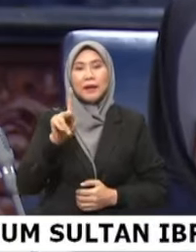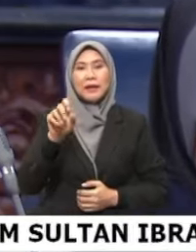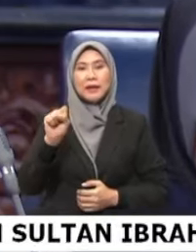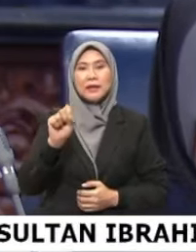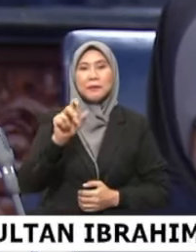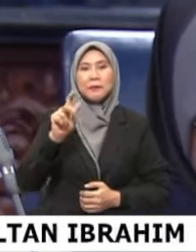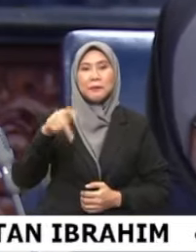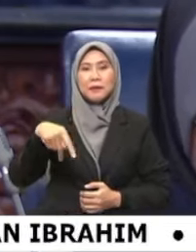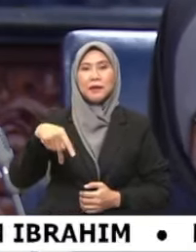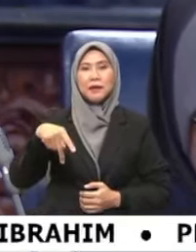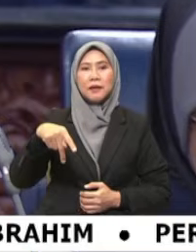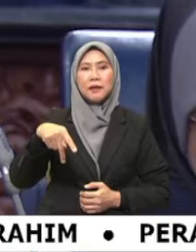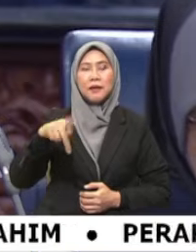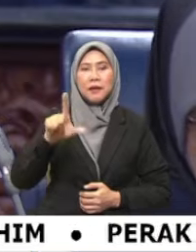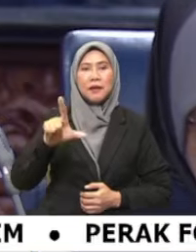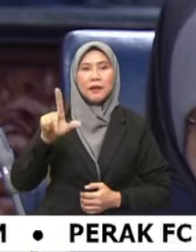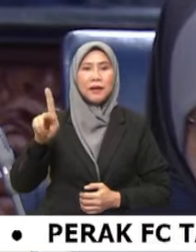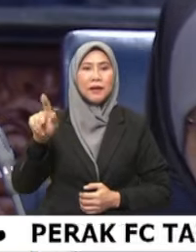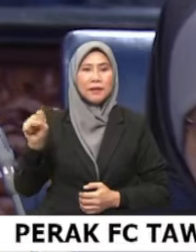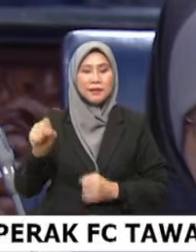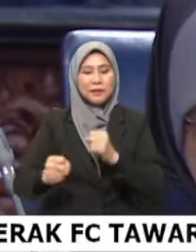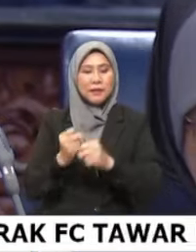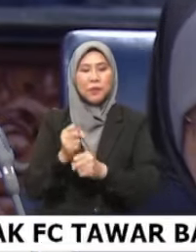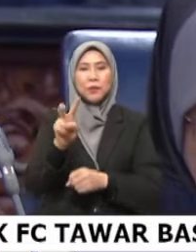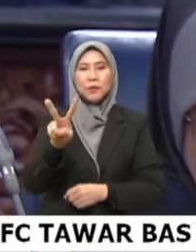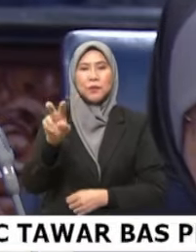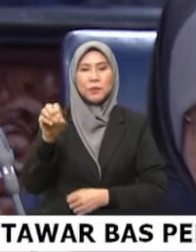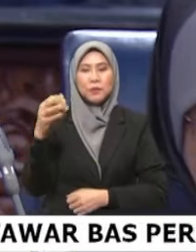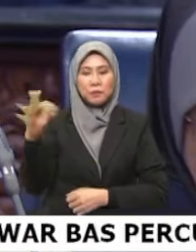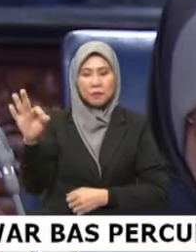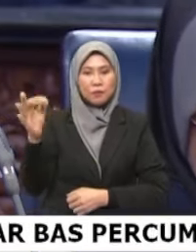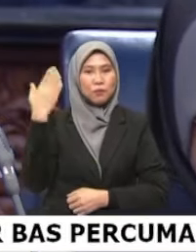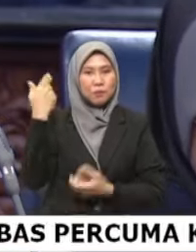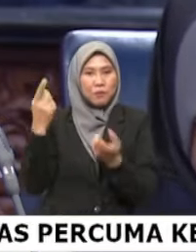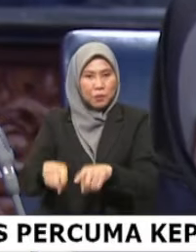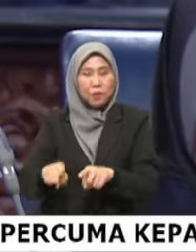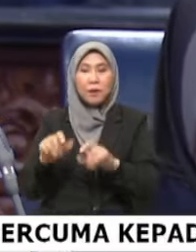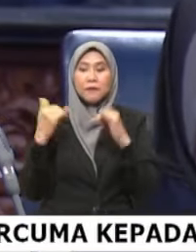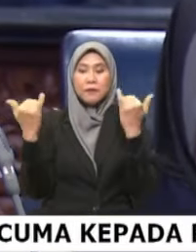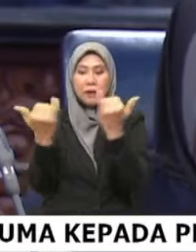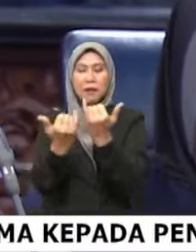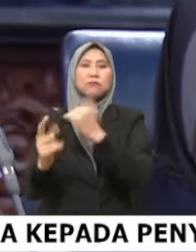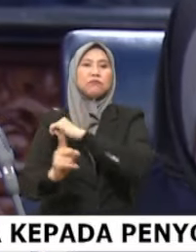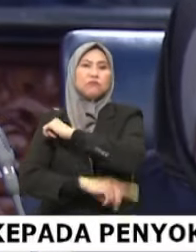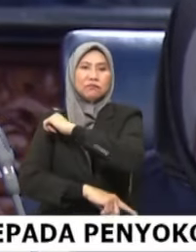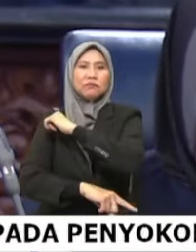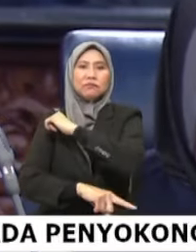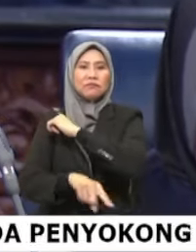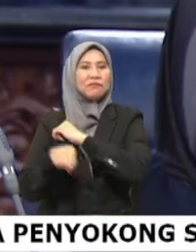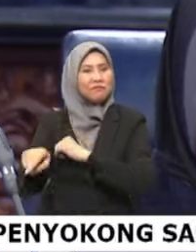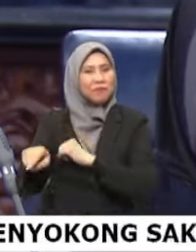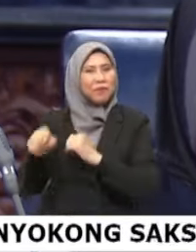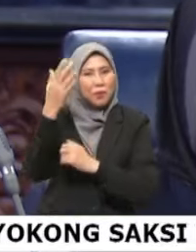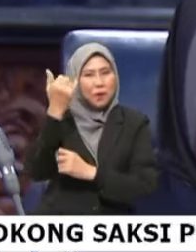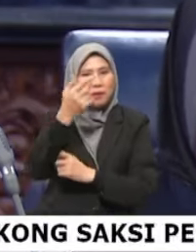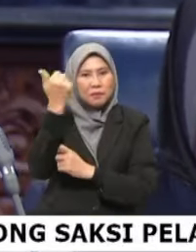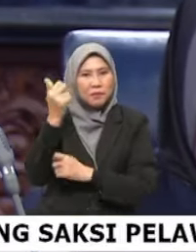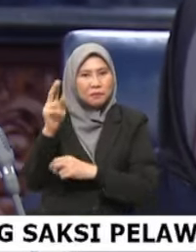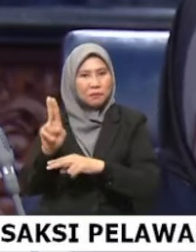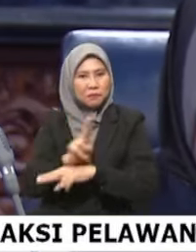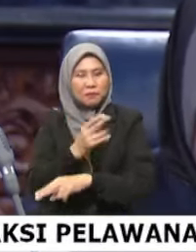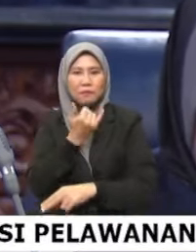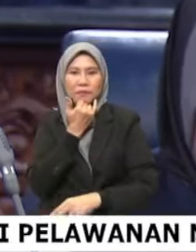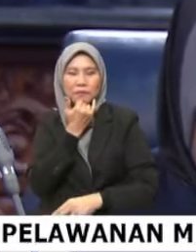PLKS lah, kalau kita ingat pada tahun 2019 ada satu syarikat yang dikenakan hukuman ya kerana